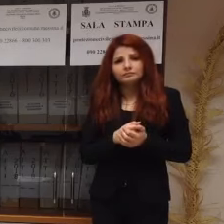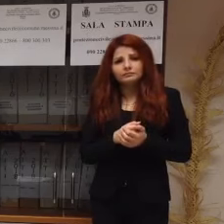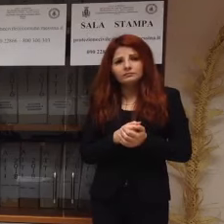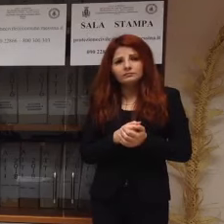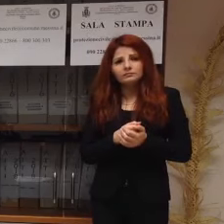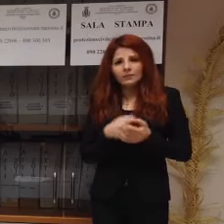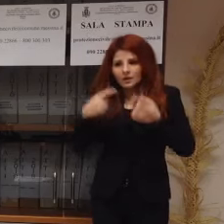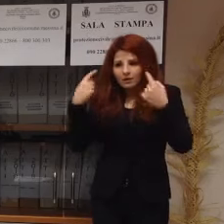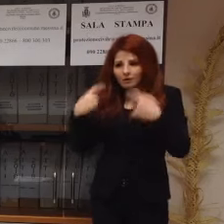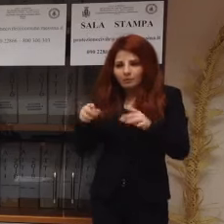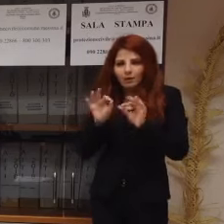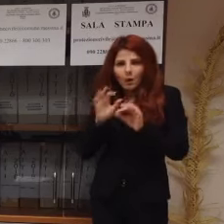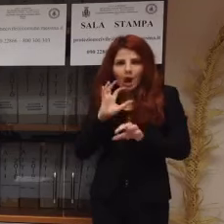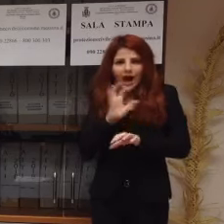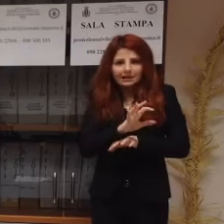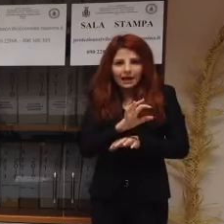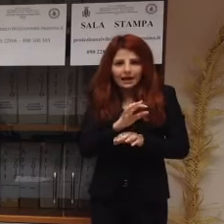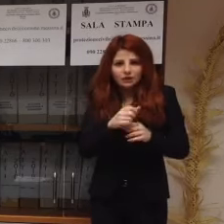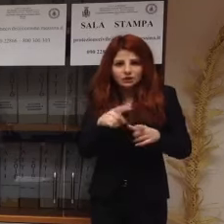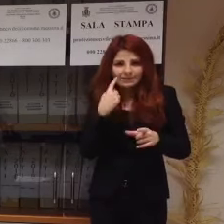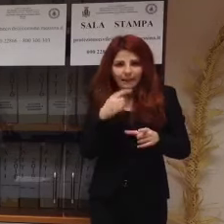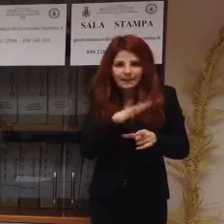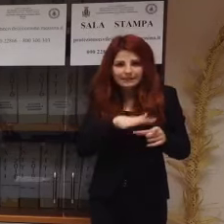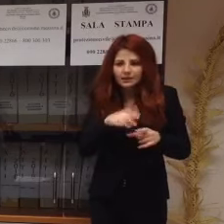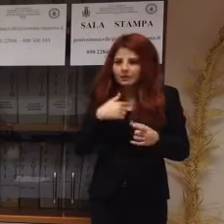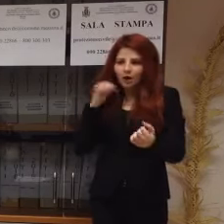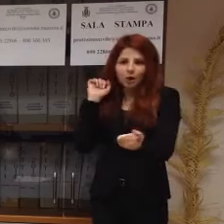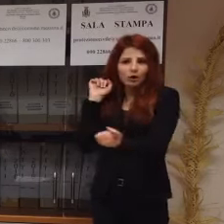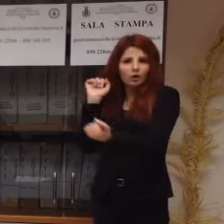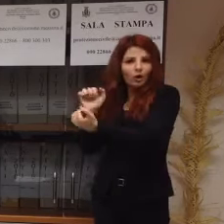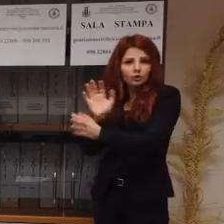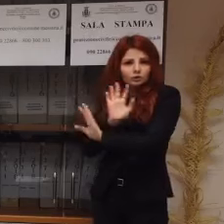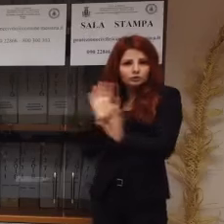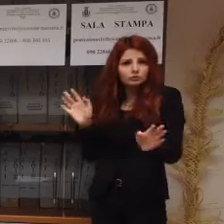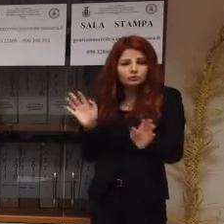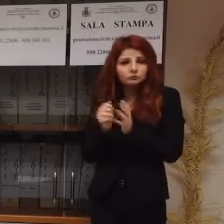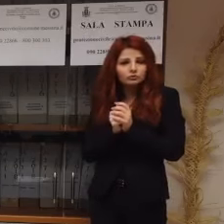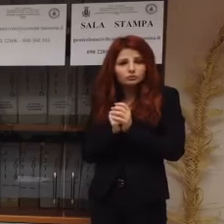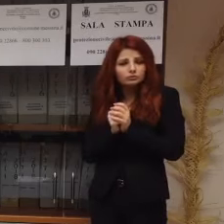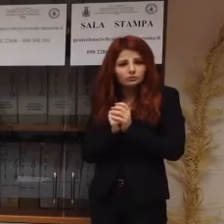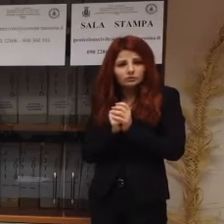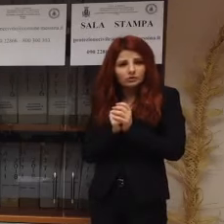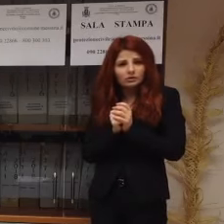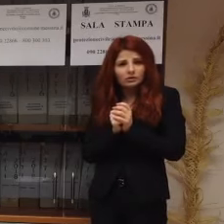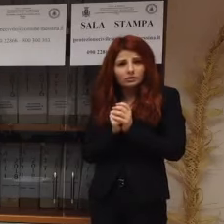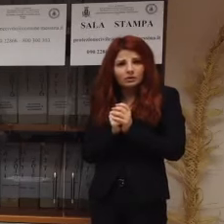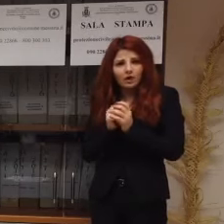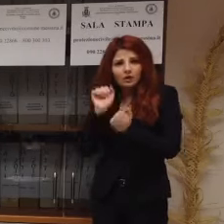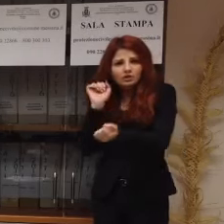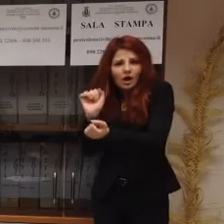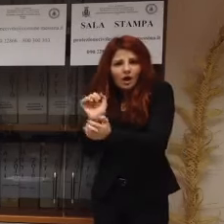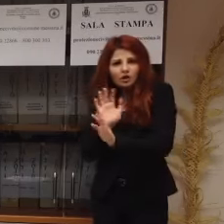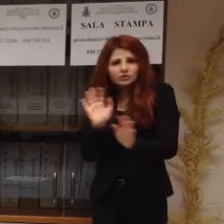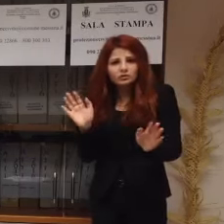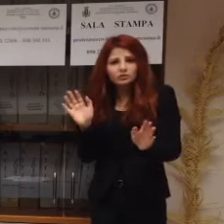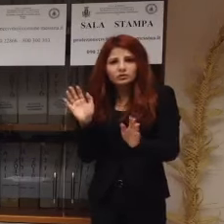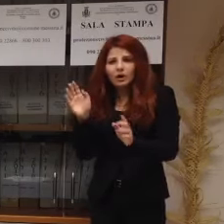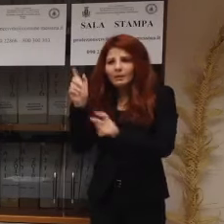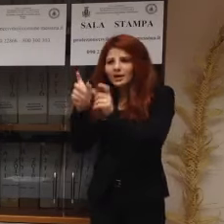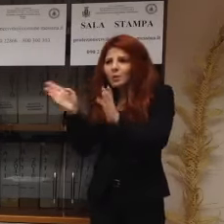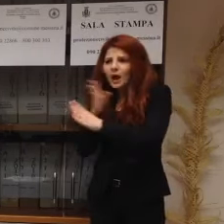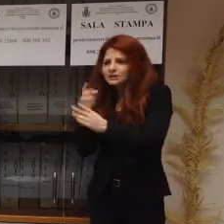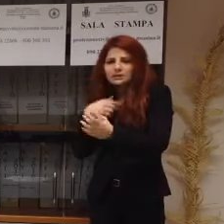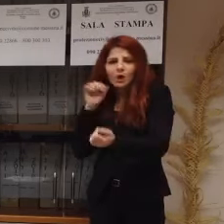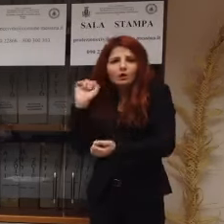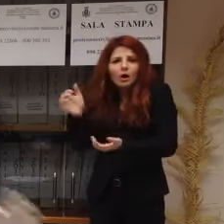allo scontro con chiunque, e la città in questo deve saper fare sistema. Non chiedo di fare sistema rispetto al